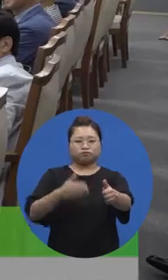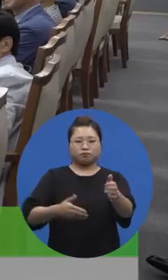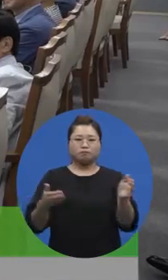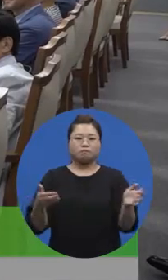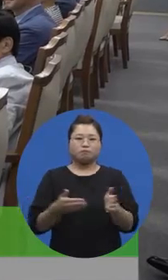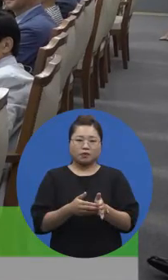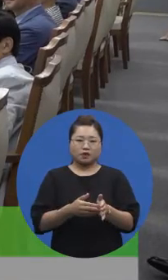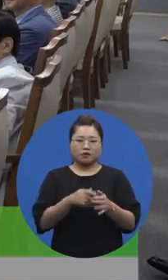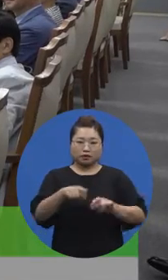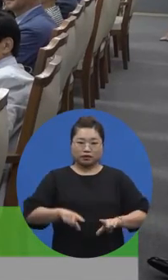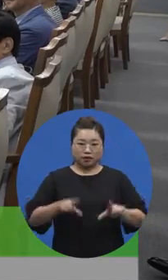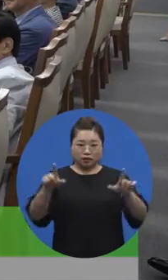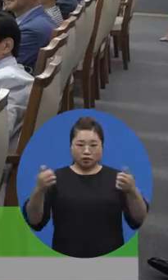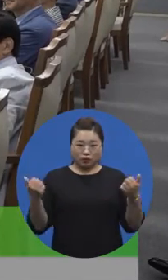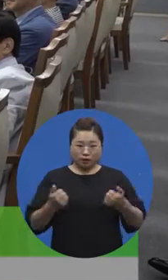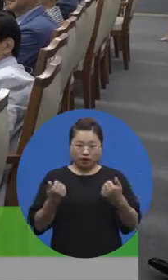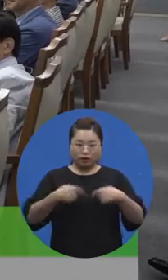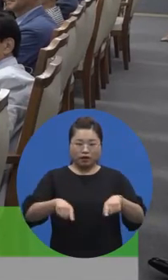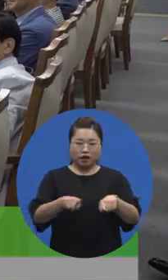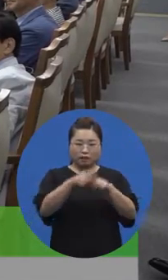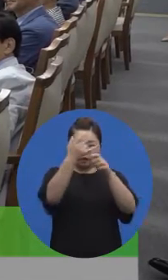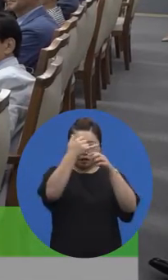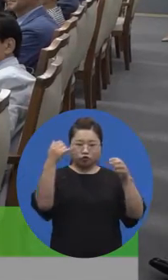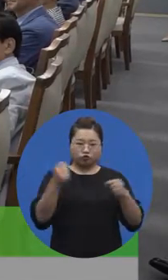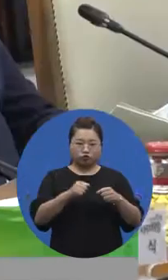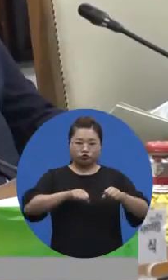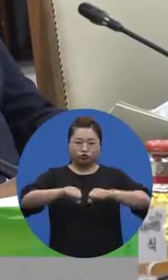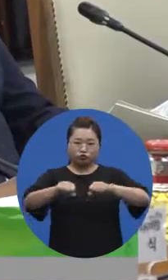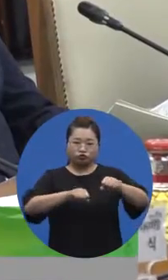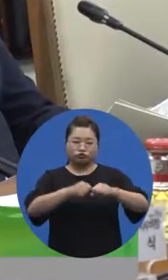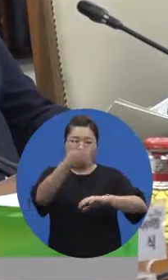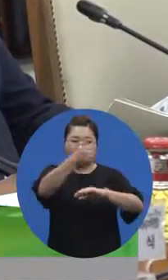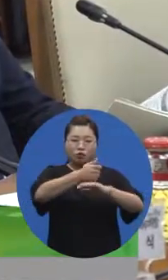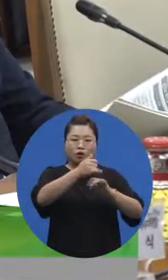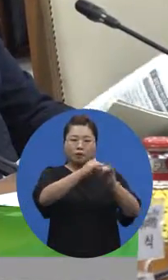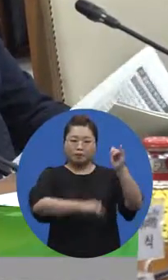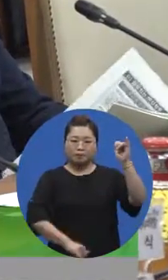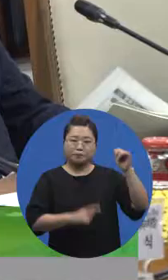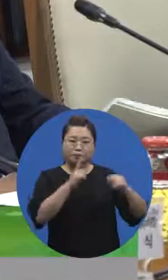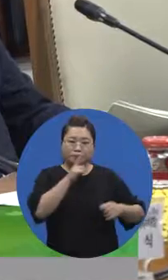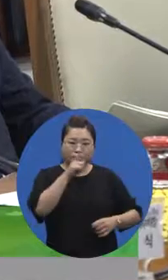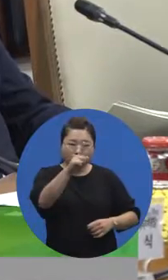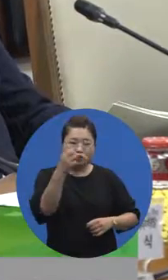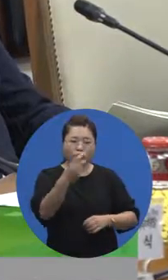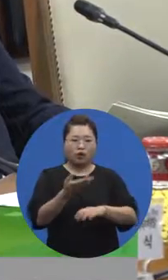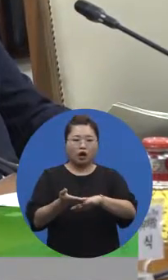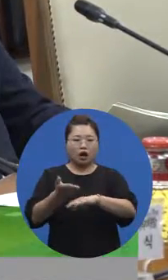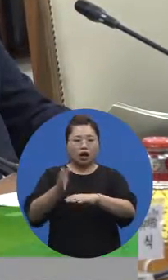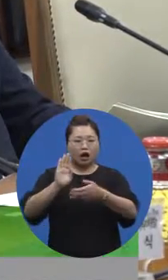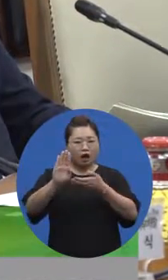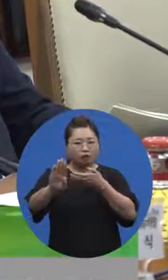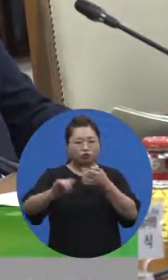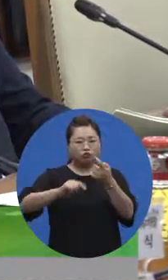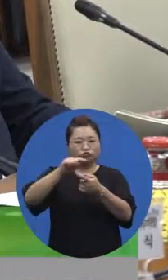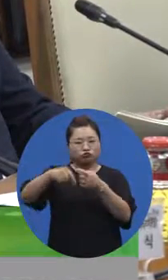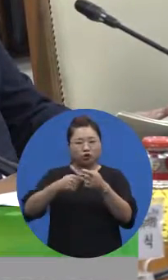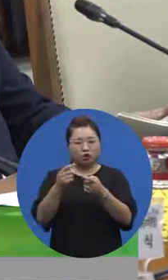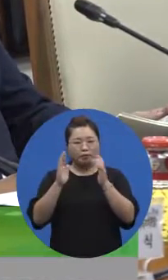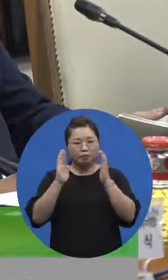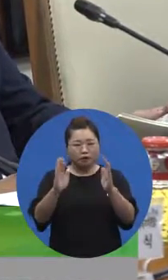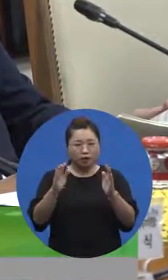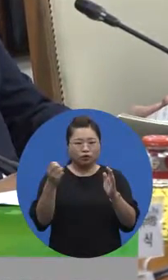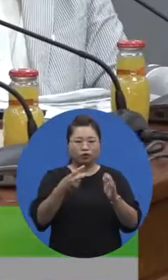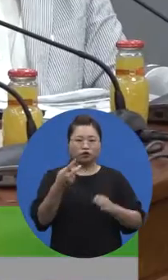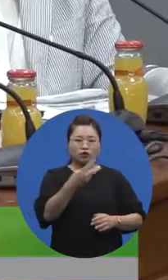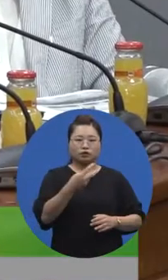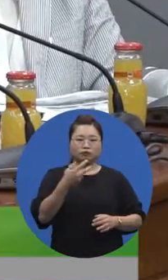부탁했습니다. 이날 회의는 함께하는 충북운동의 성과보고 3기 위원회의 운영 방향과 2018년